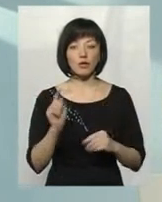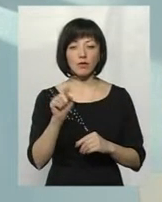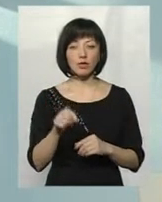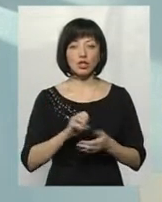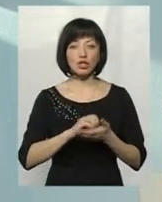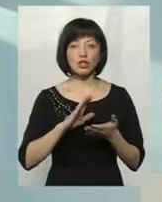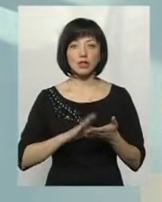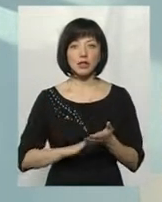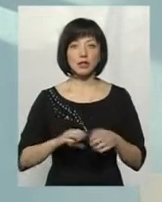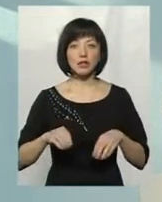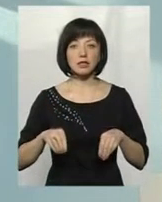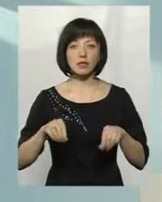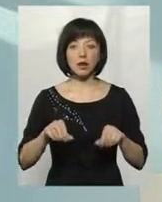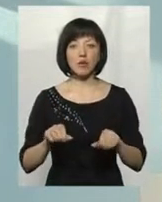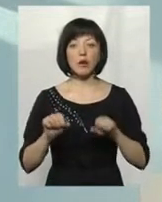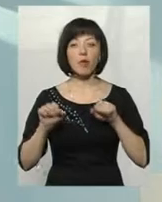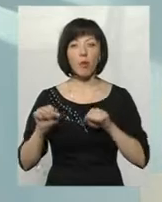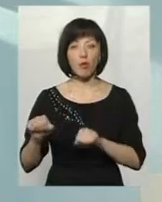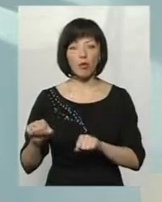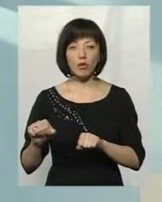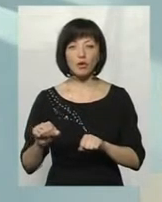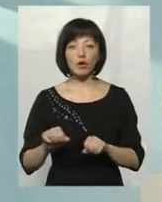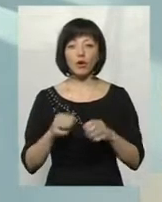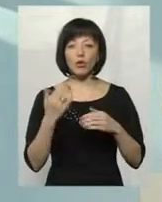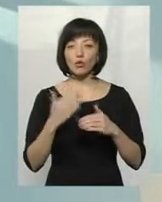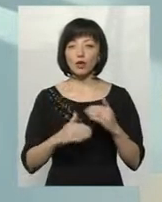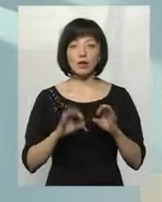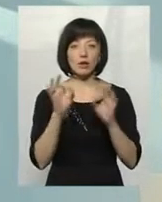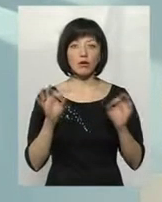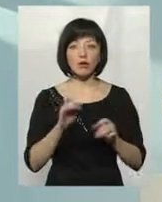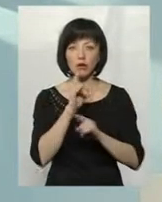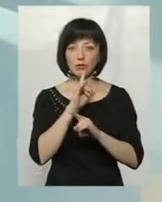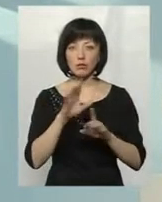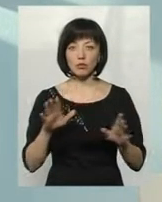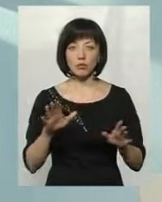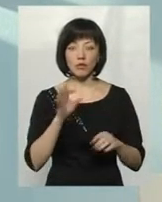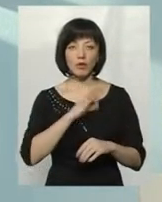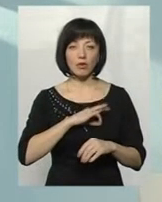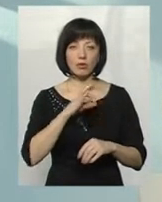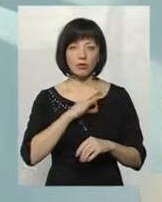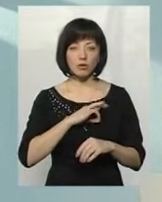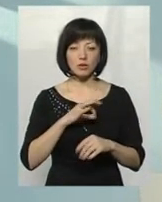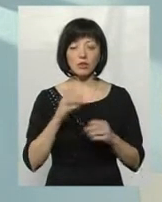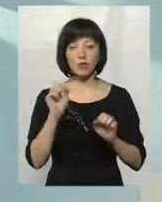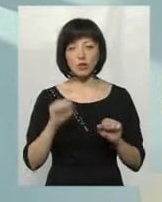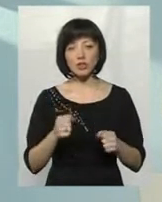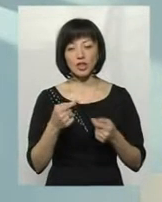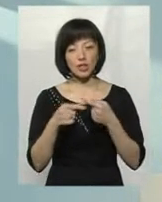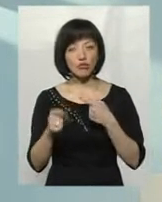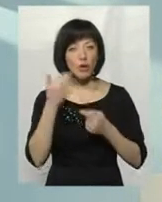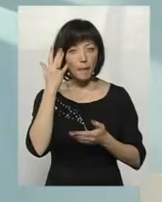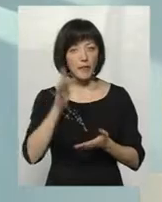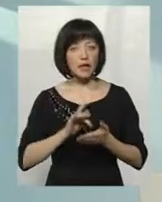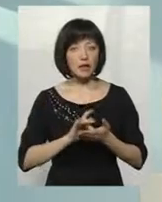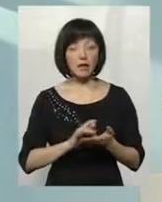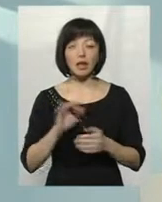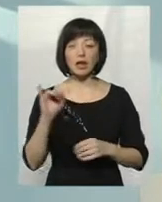числяться землями оборони, хоча вже ніколи не будуть ними використовувати, і можна використовувати зовсім для іншої мети.